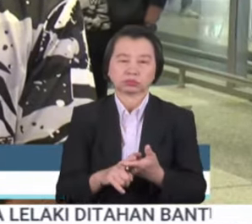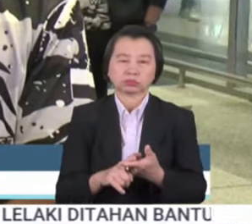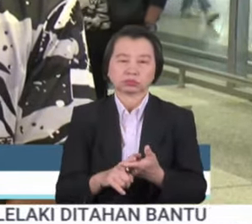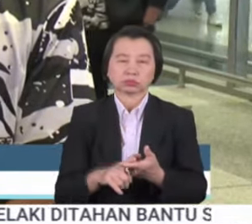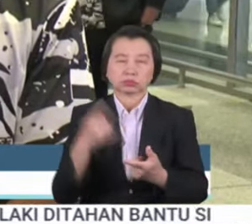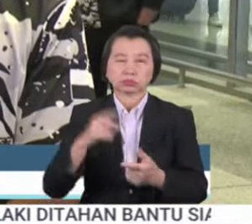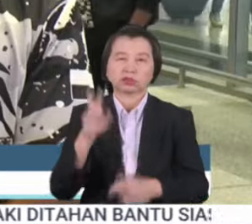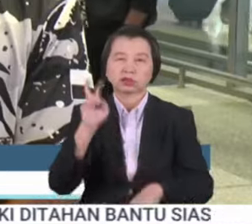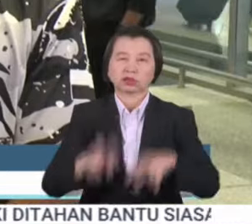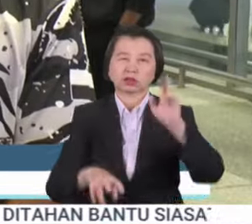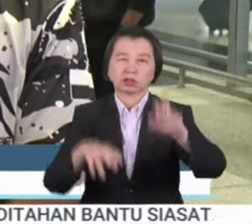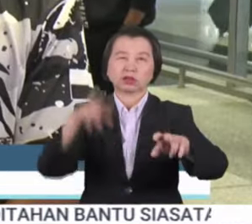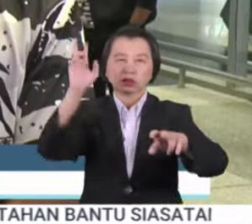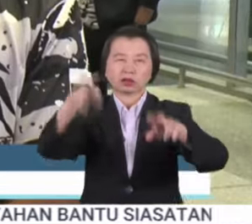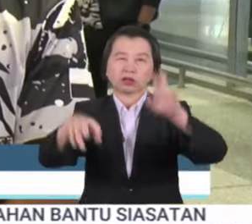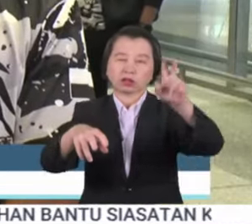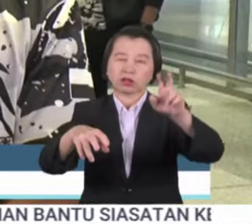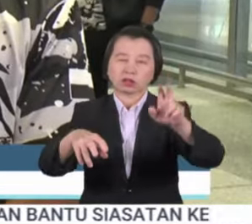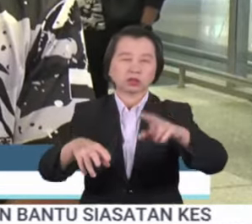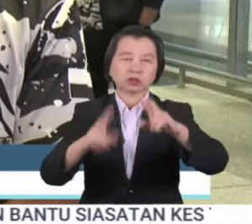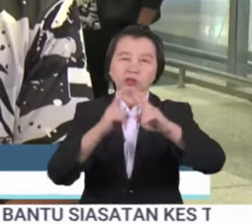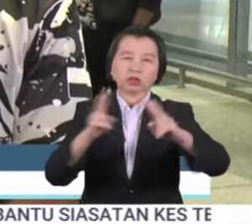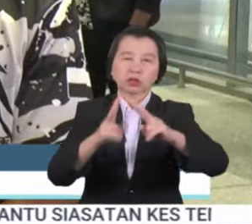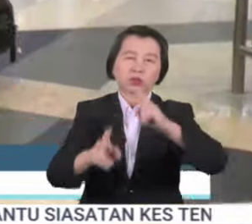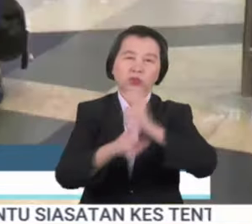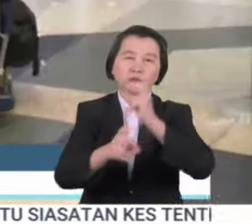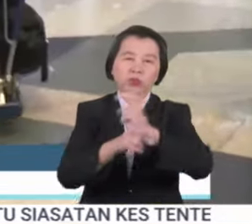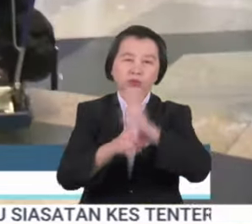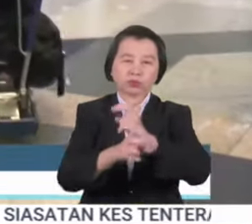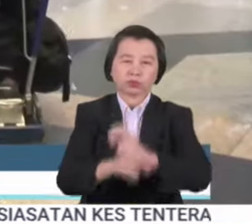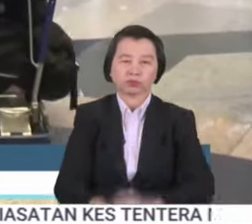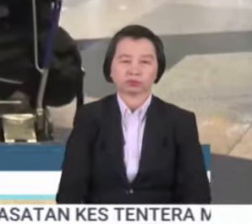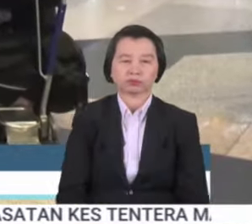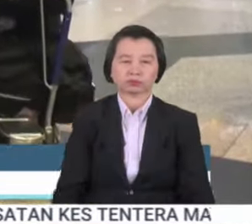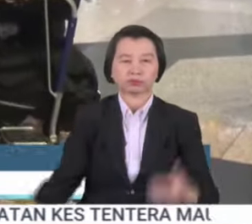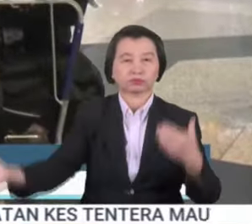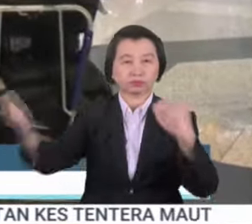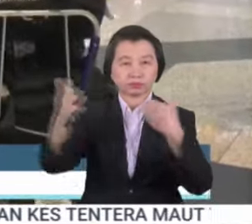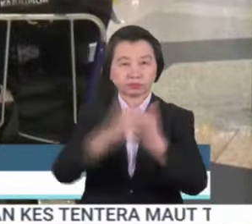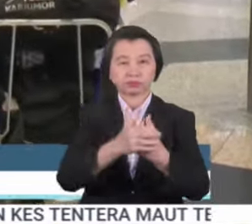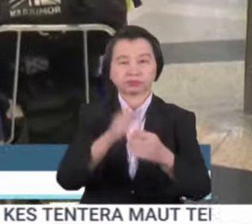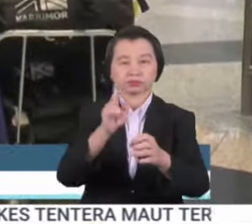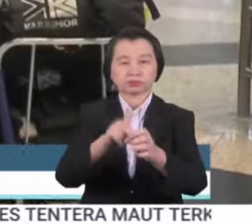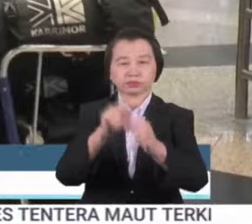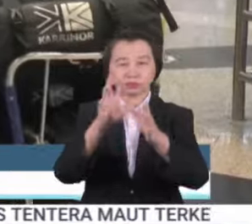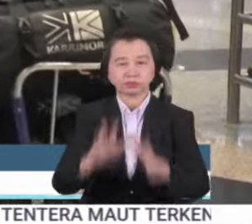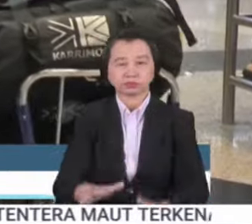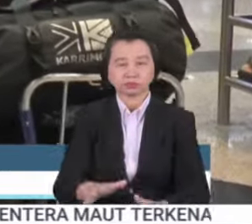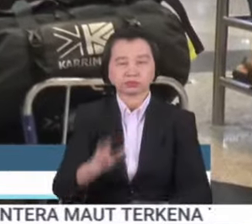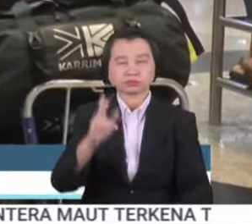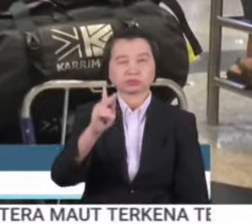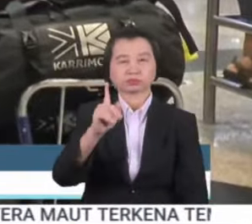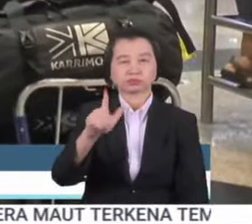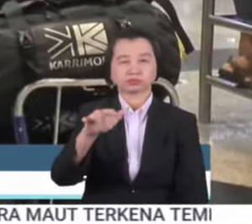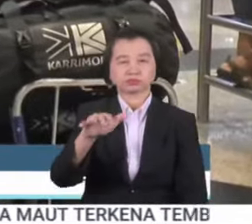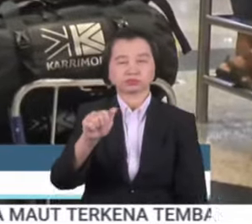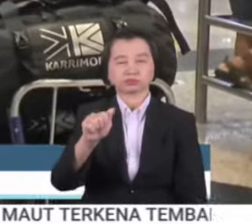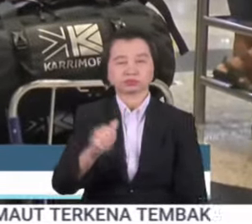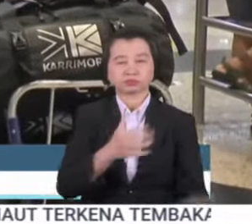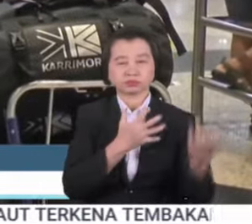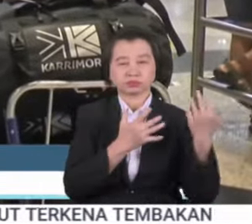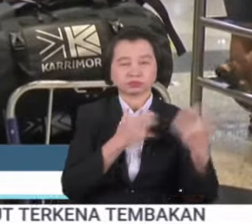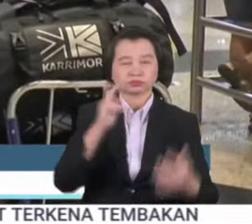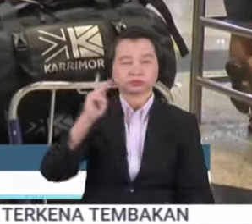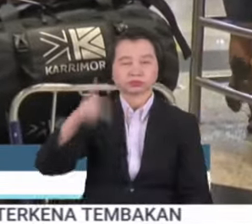turun naik mendaki apa semua itu, ini cabar juga lah. Kepulangan peserta ekspedisi di KLIA disambut